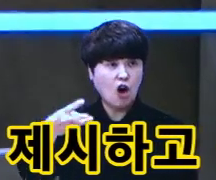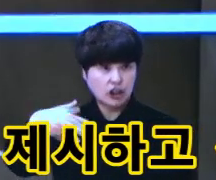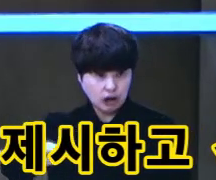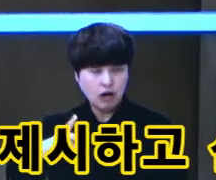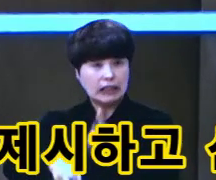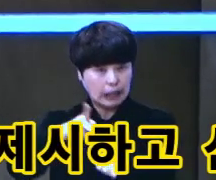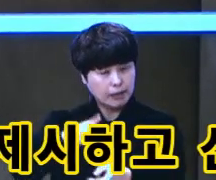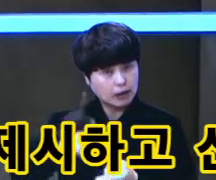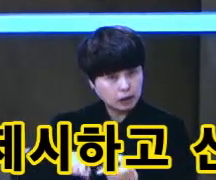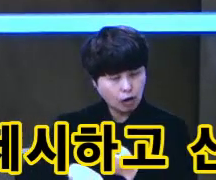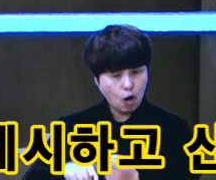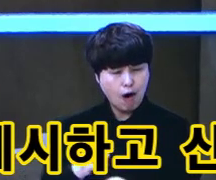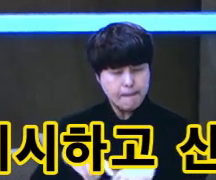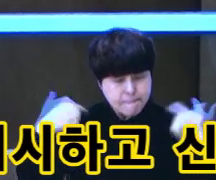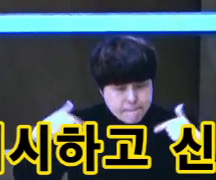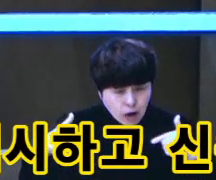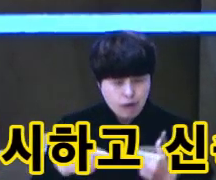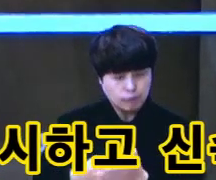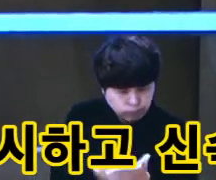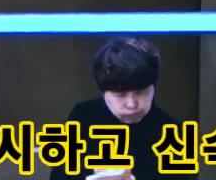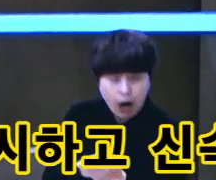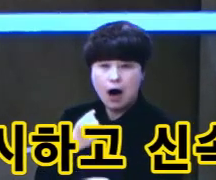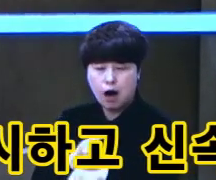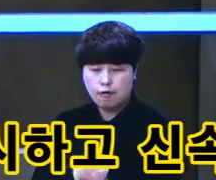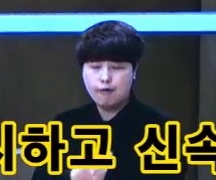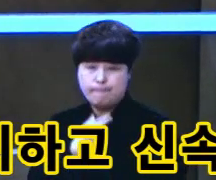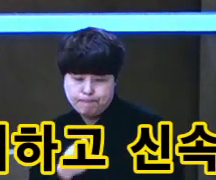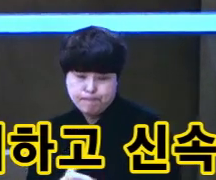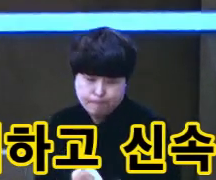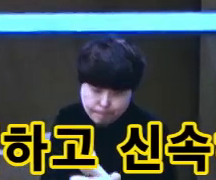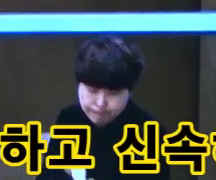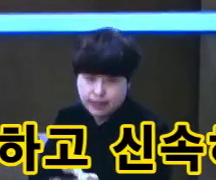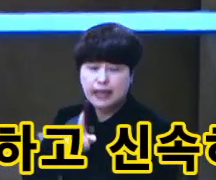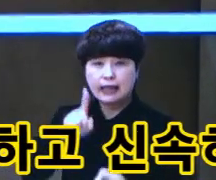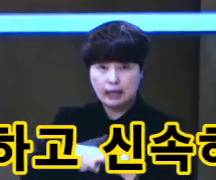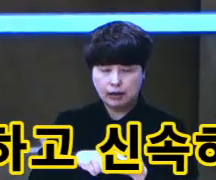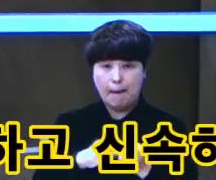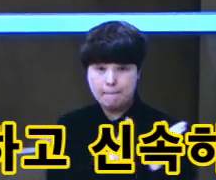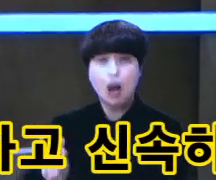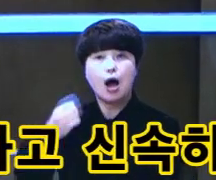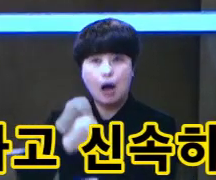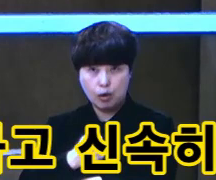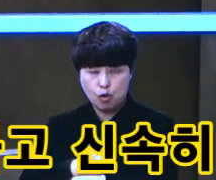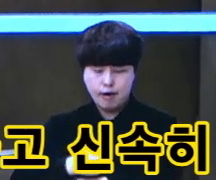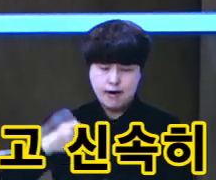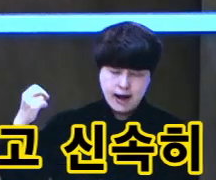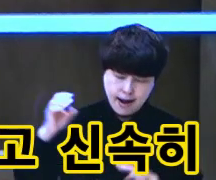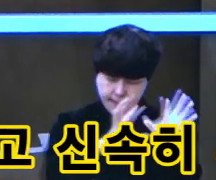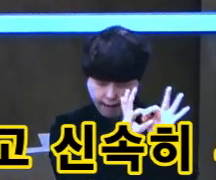대해 언제든 대안을 제시하고 의견을 개진할 수 있는 채널을 마련하여 상설 운영해 주시기